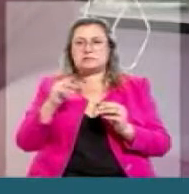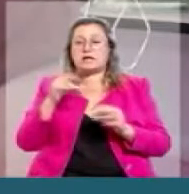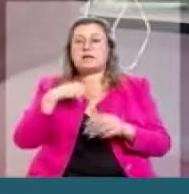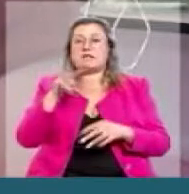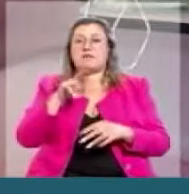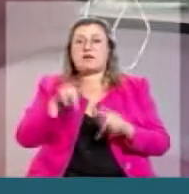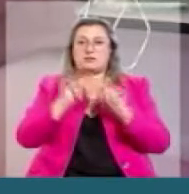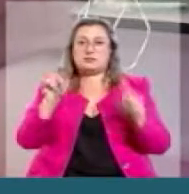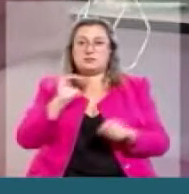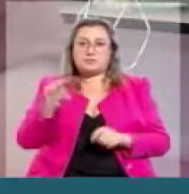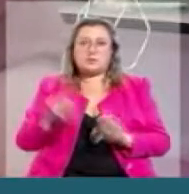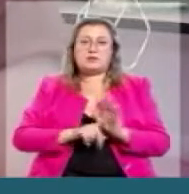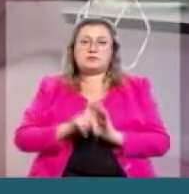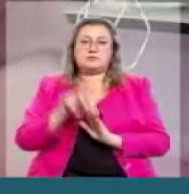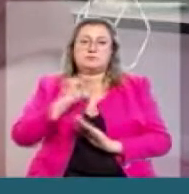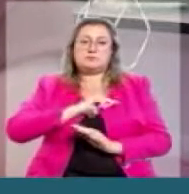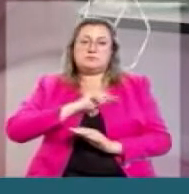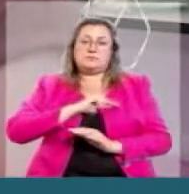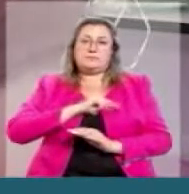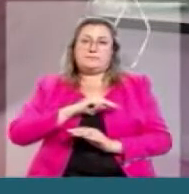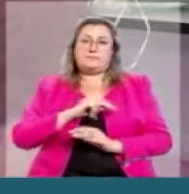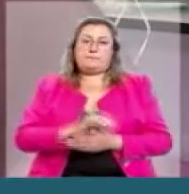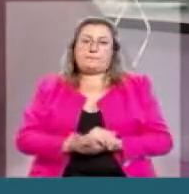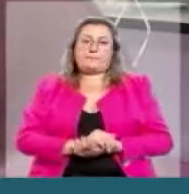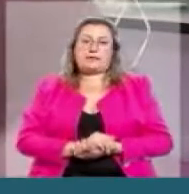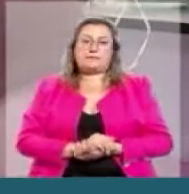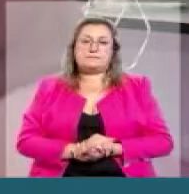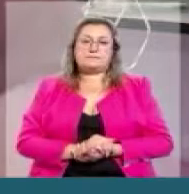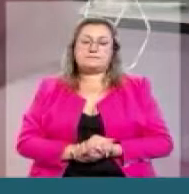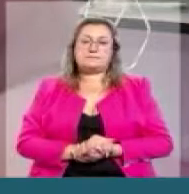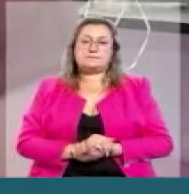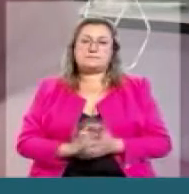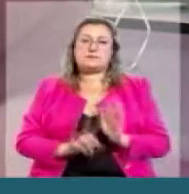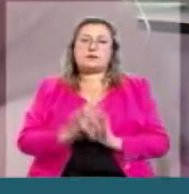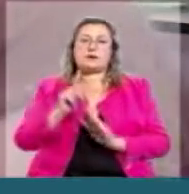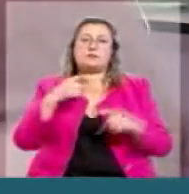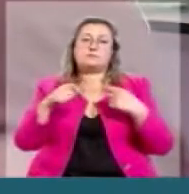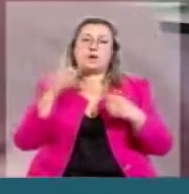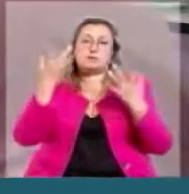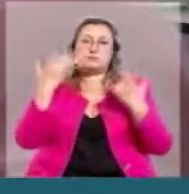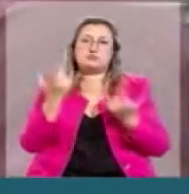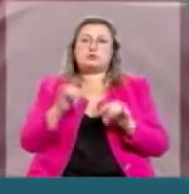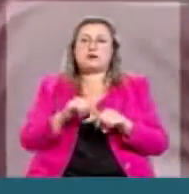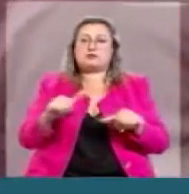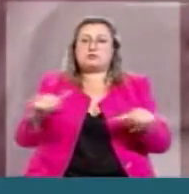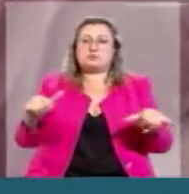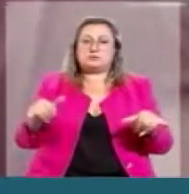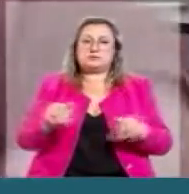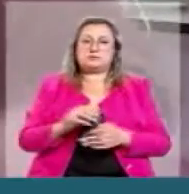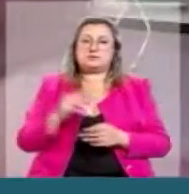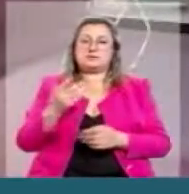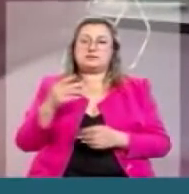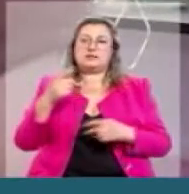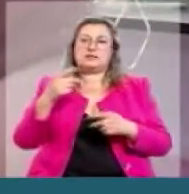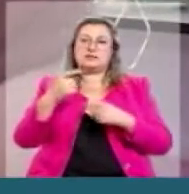ИП, начала работать. Сначала я по косметике, сейчас вот расширилась,